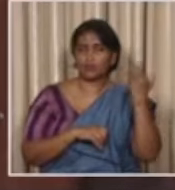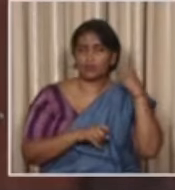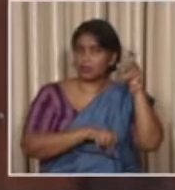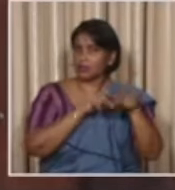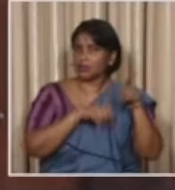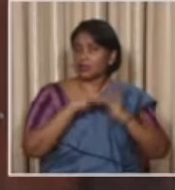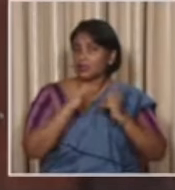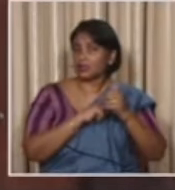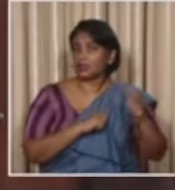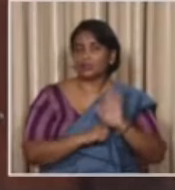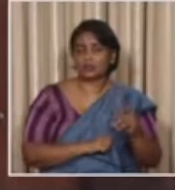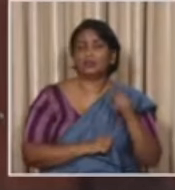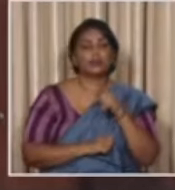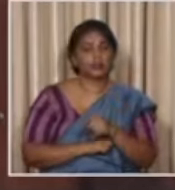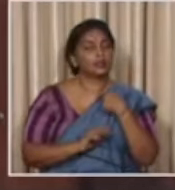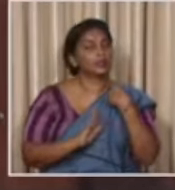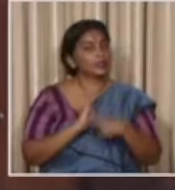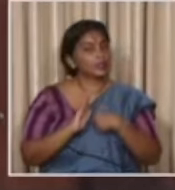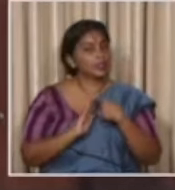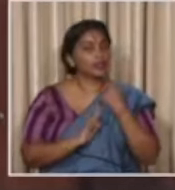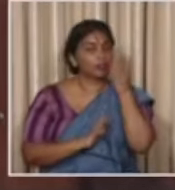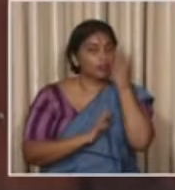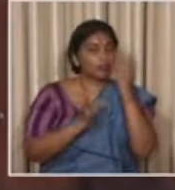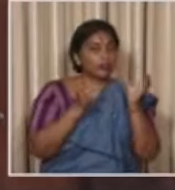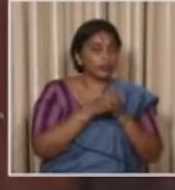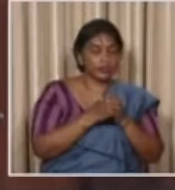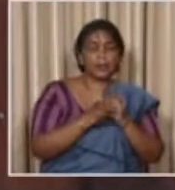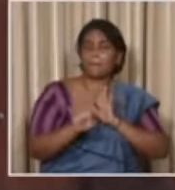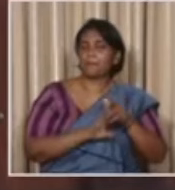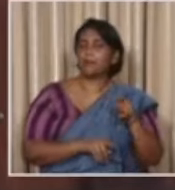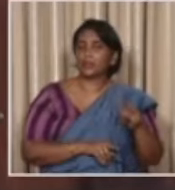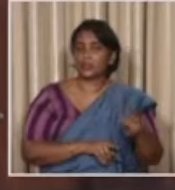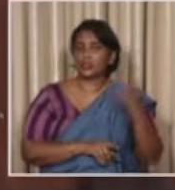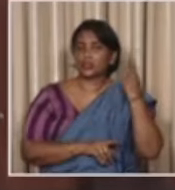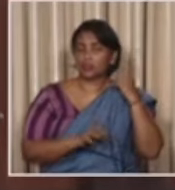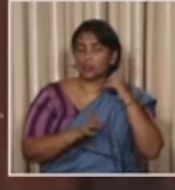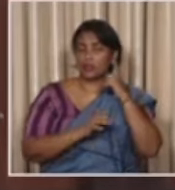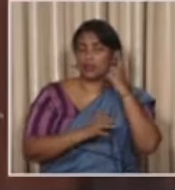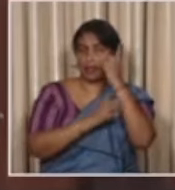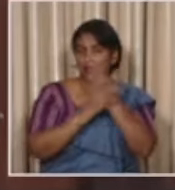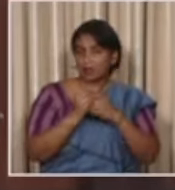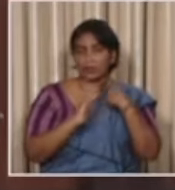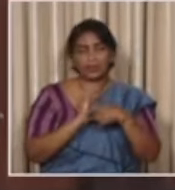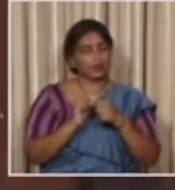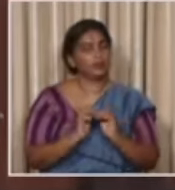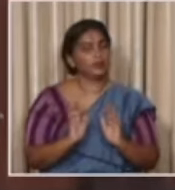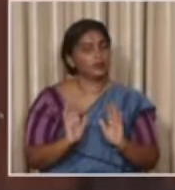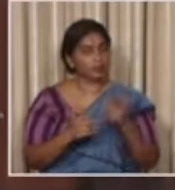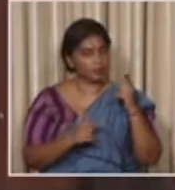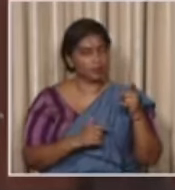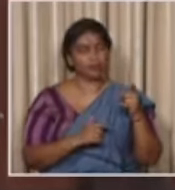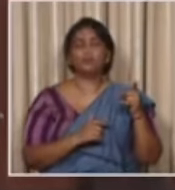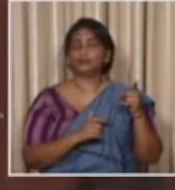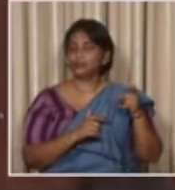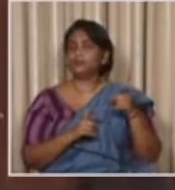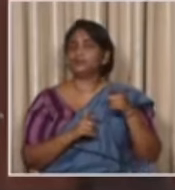සමාජයේ ක්‍රියාකලාපයක් නෙවෙයි. මේක ශ්‍රී ලංකා බුද්ධිආංශ මෙහෙයුමක්. මේ ඉස්ලාමීය අන්තවාදයක් මේ රට තුළ ඇති කිරීමේ ඉමානීය නෙන්ජංගල්